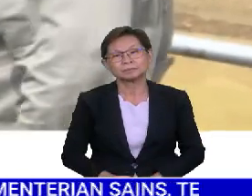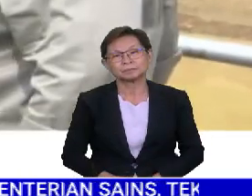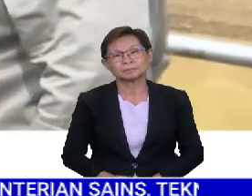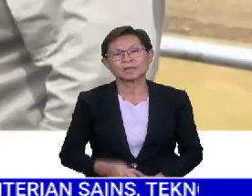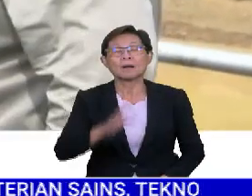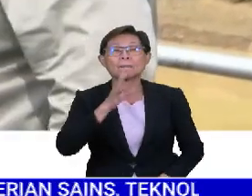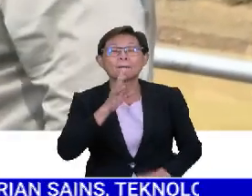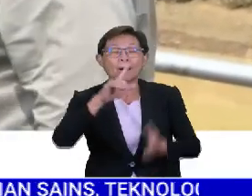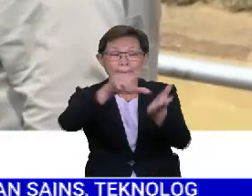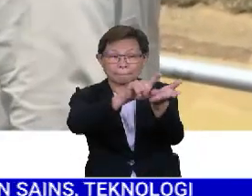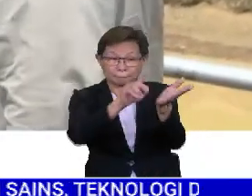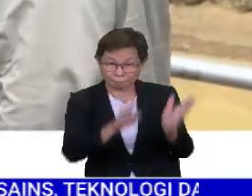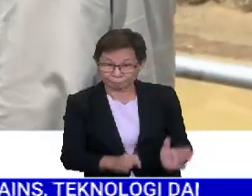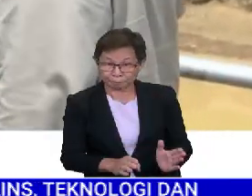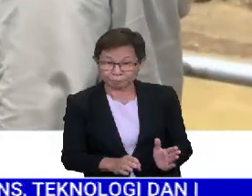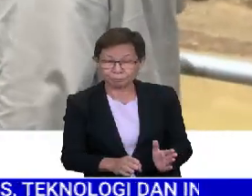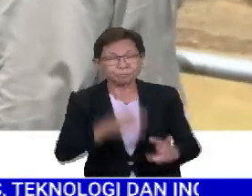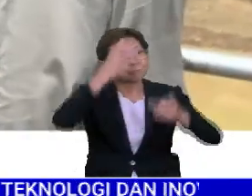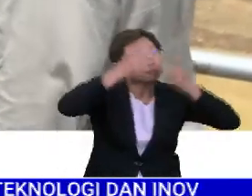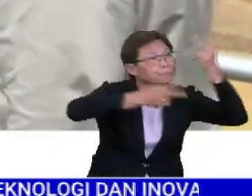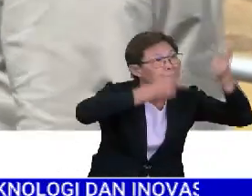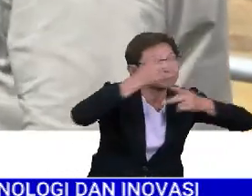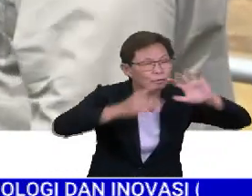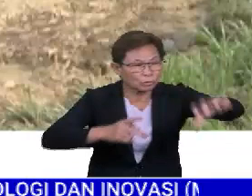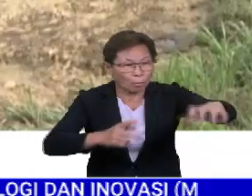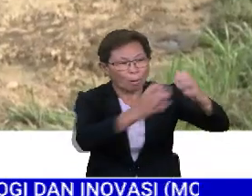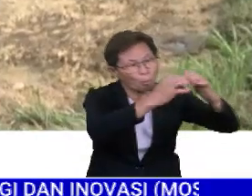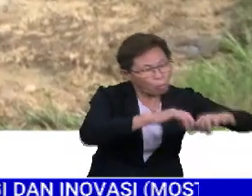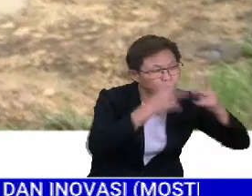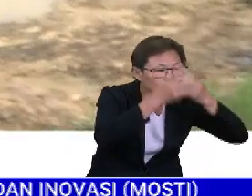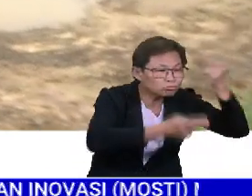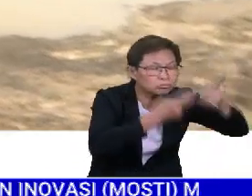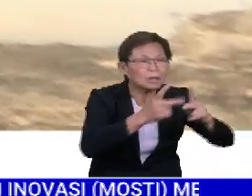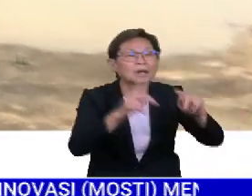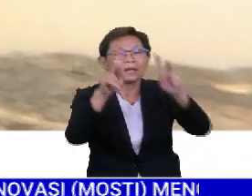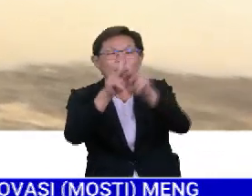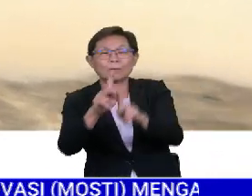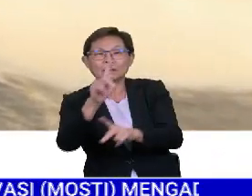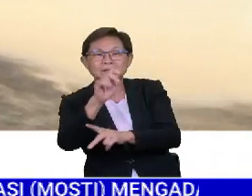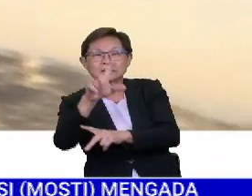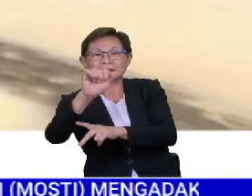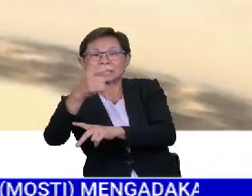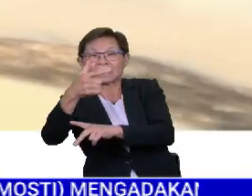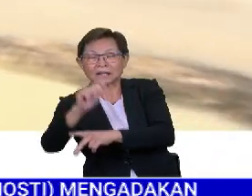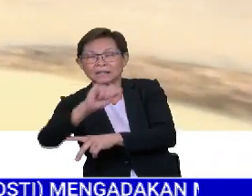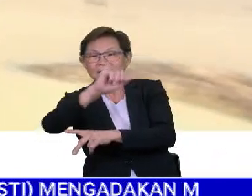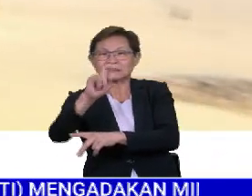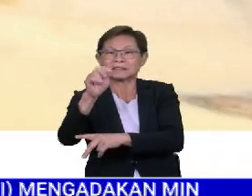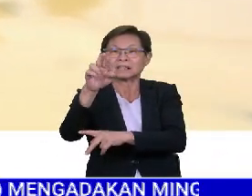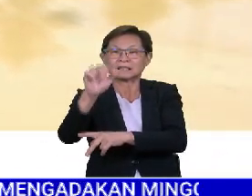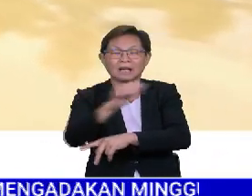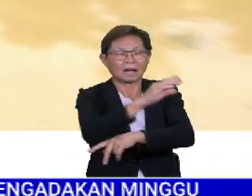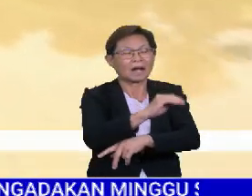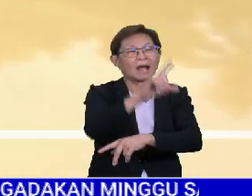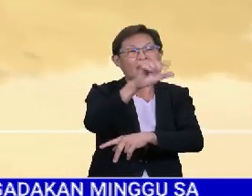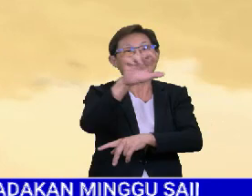Beliau bercakap kepada pemberita selepas meninjau lokasi runtuhan di Kampung Telaga Batu Jitra dan LRA Pokok Sena